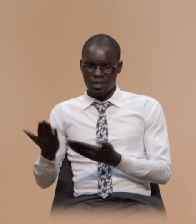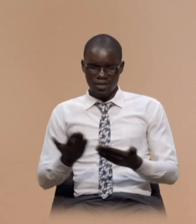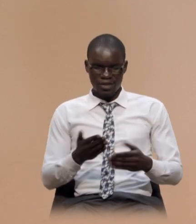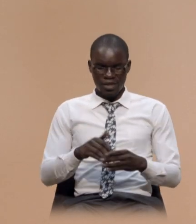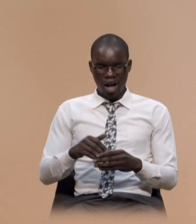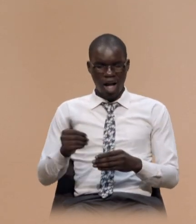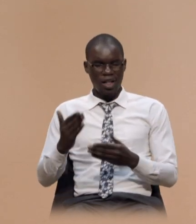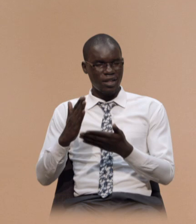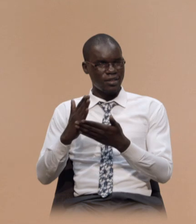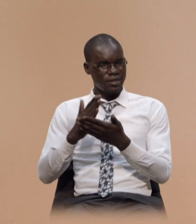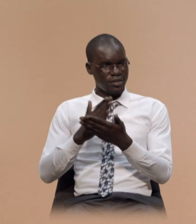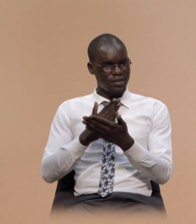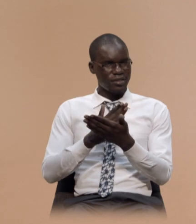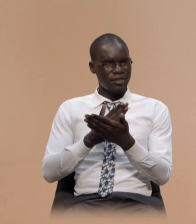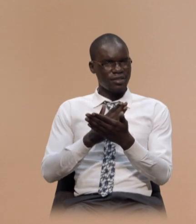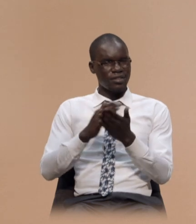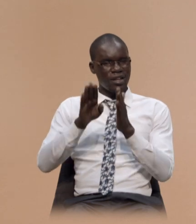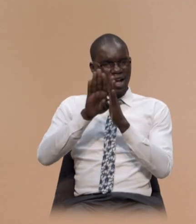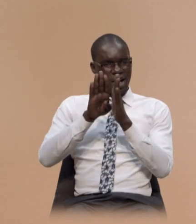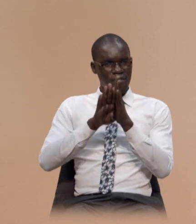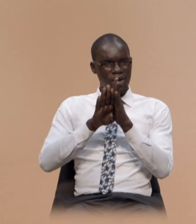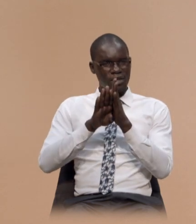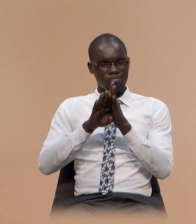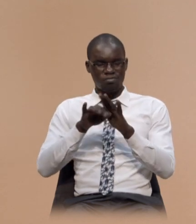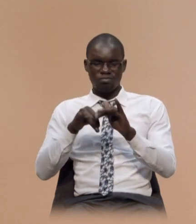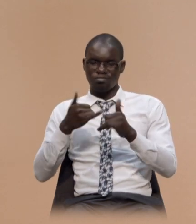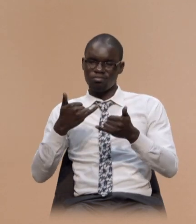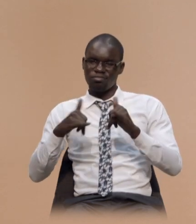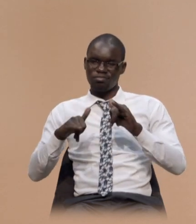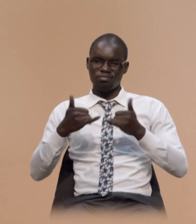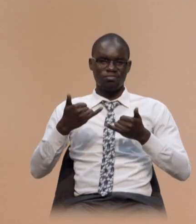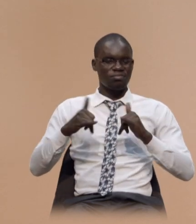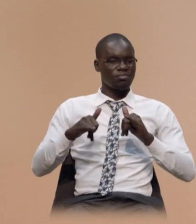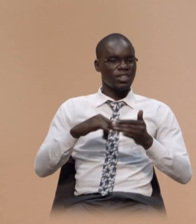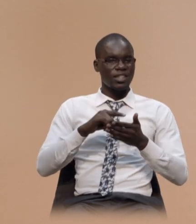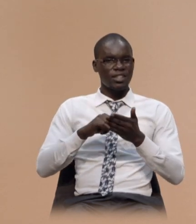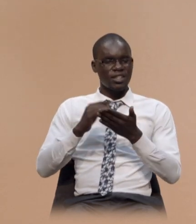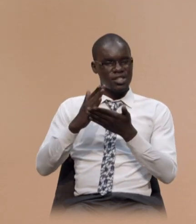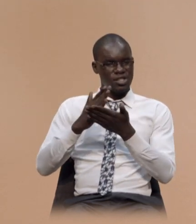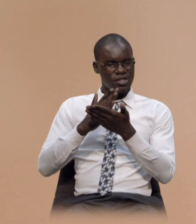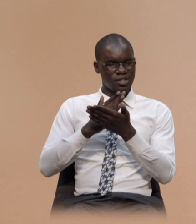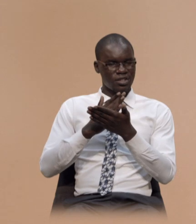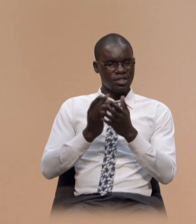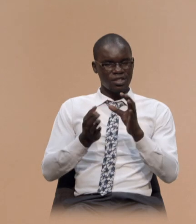kipindi kingine cha Bible Game. Na hichi kipindi kinahusisha